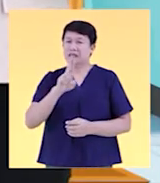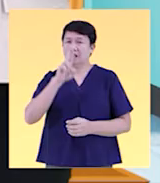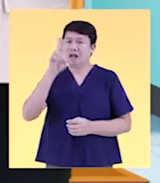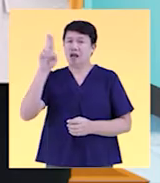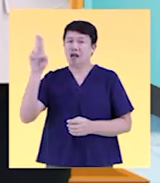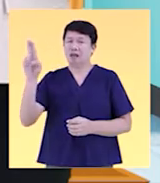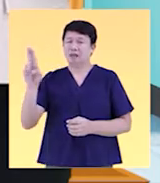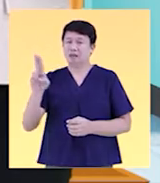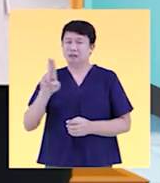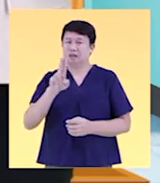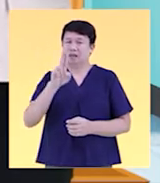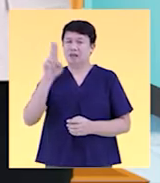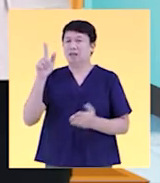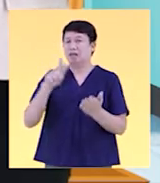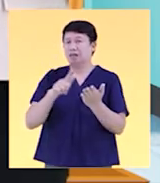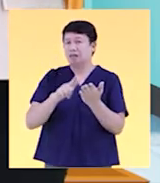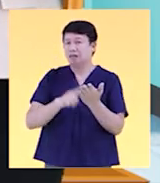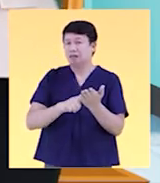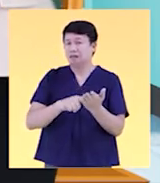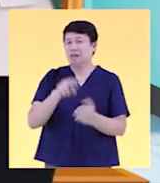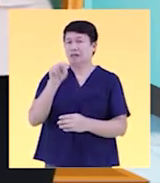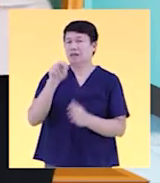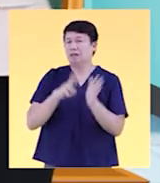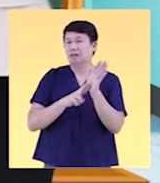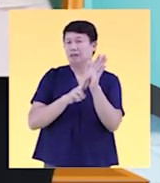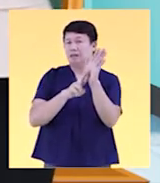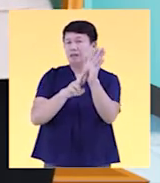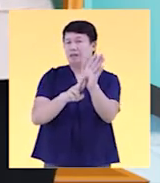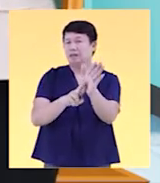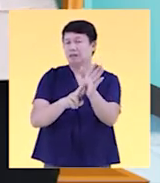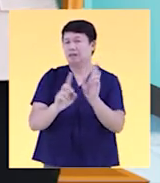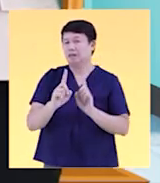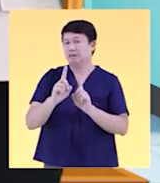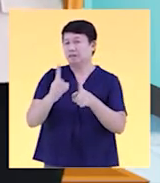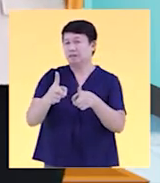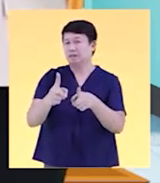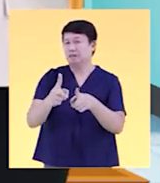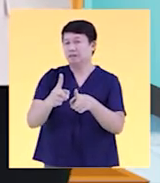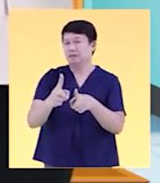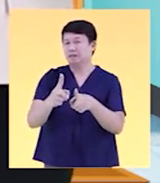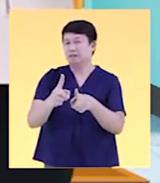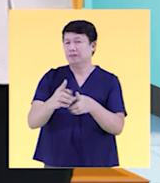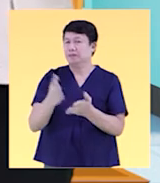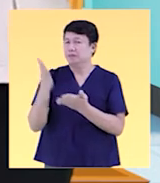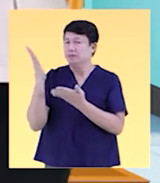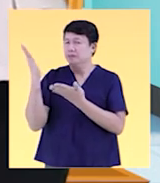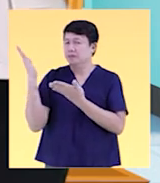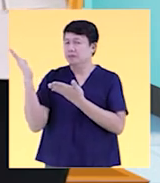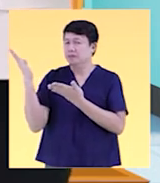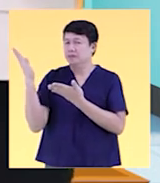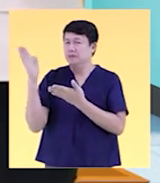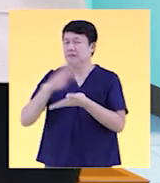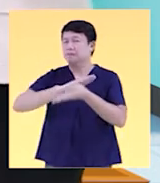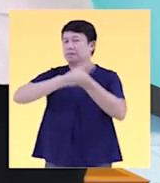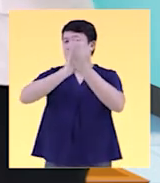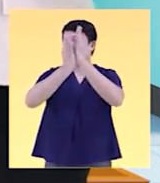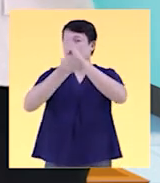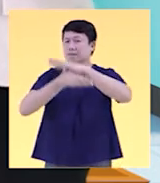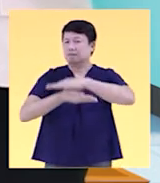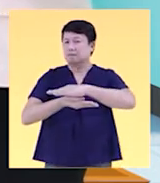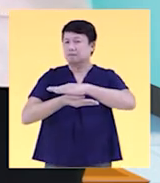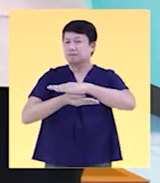Gagamitin natin ang titik N upang i-represent ang sagot. Kaya ito ay magiging